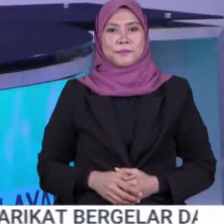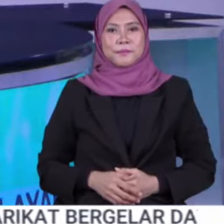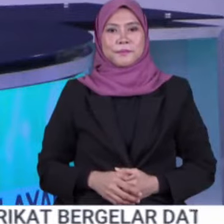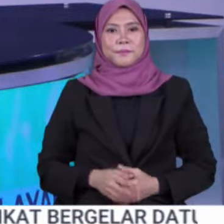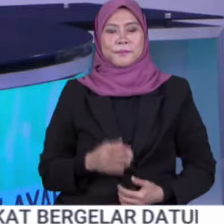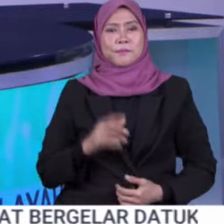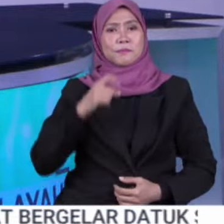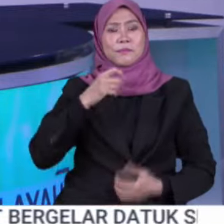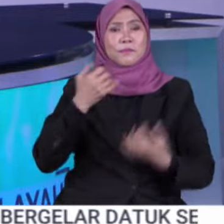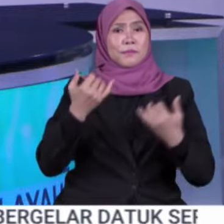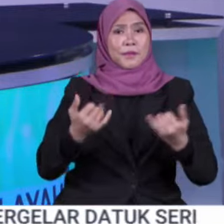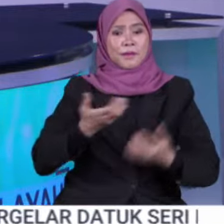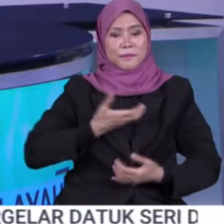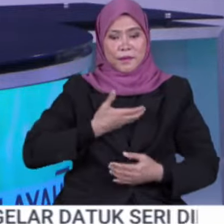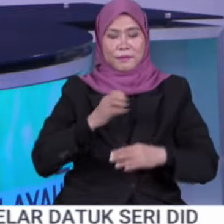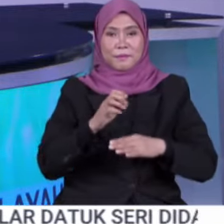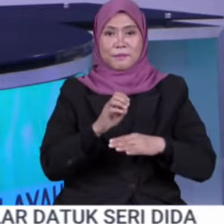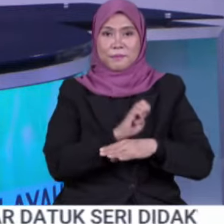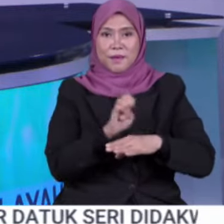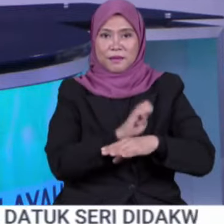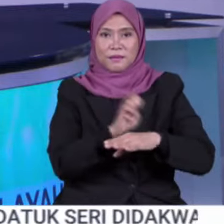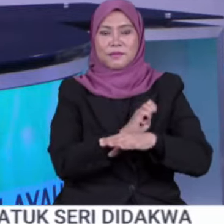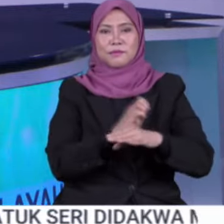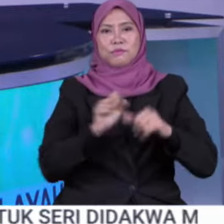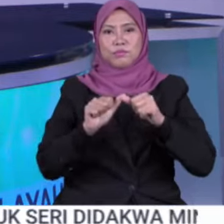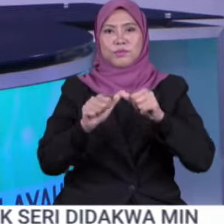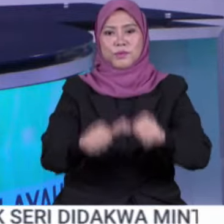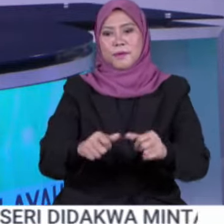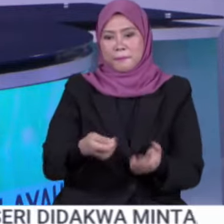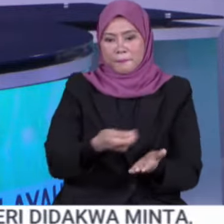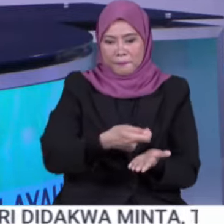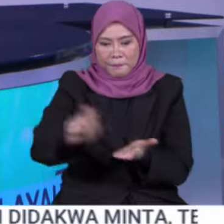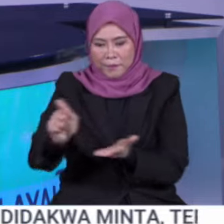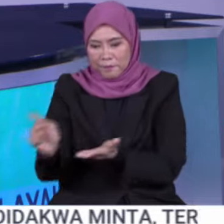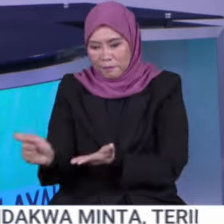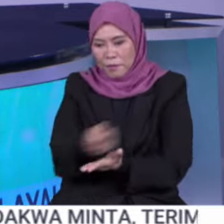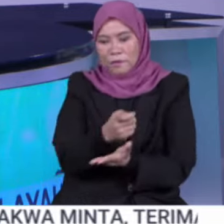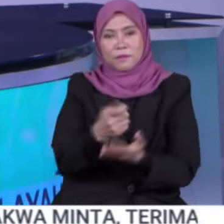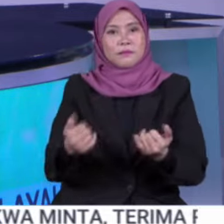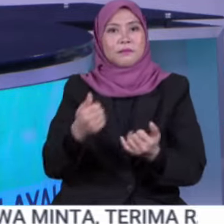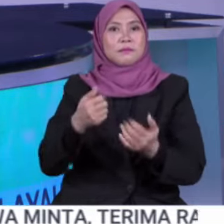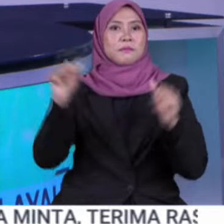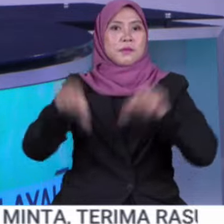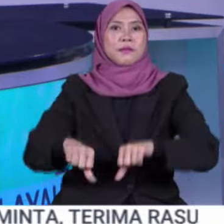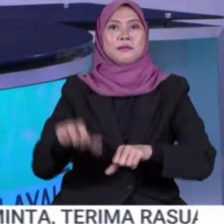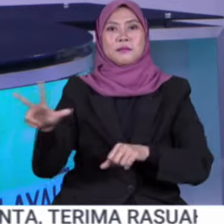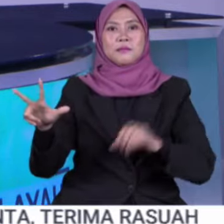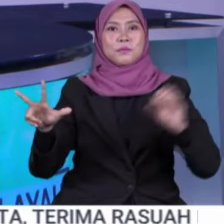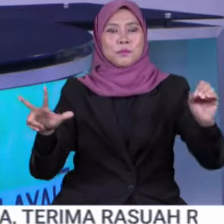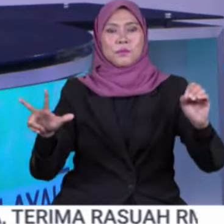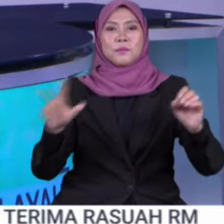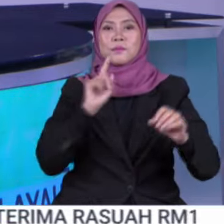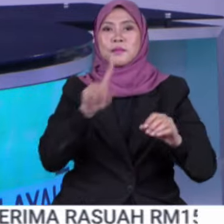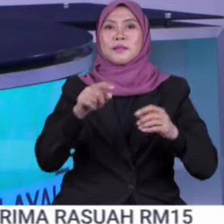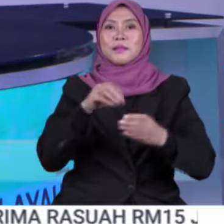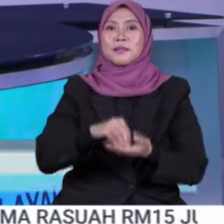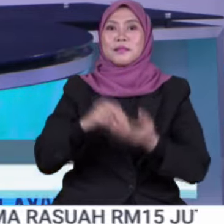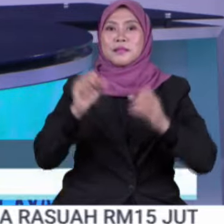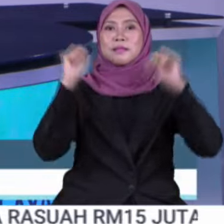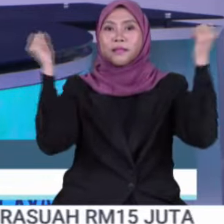Baik, kemarau 3 dekad pingat emas berpanjangan bagi pasukan pingpong wanita negara selepas tewas kepada Thailand 3-0 dalam aksi di